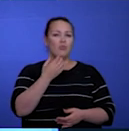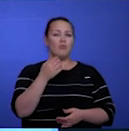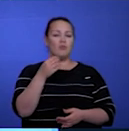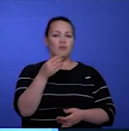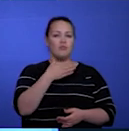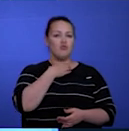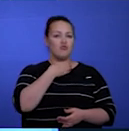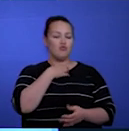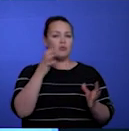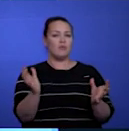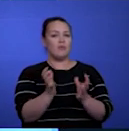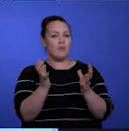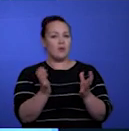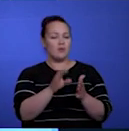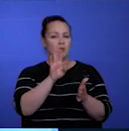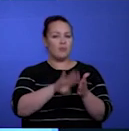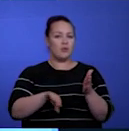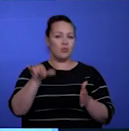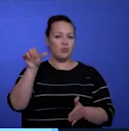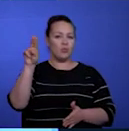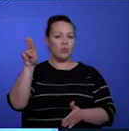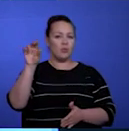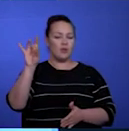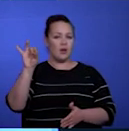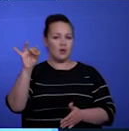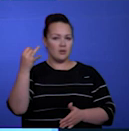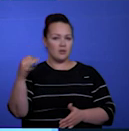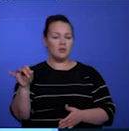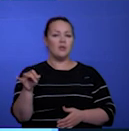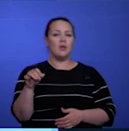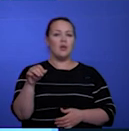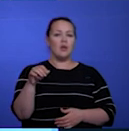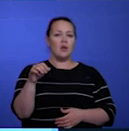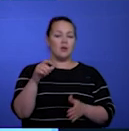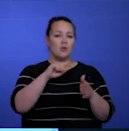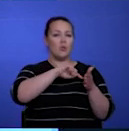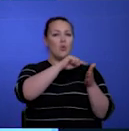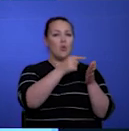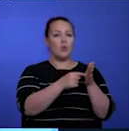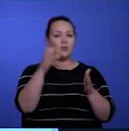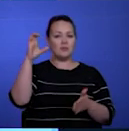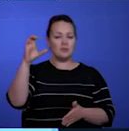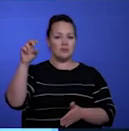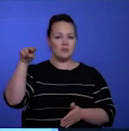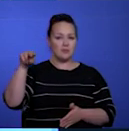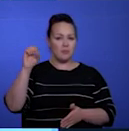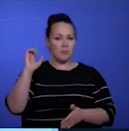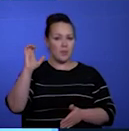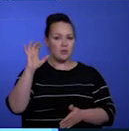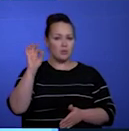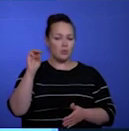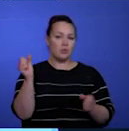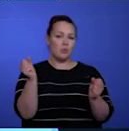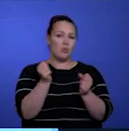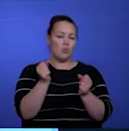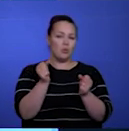так безударный гласный а спасем спасение корень спас от холода но